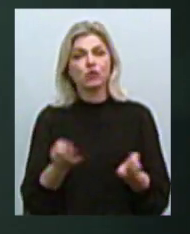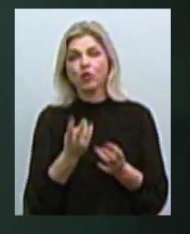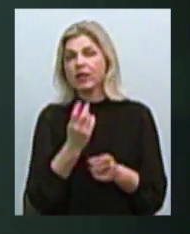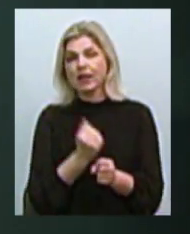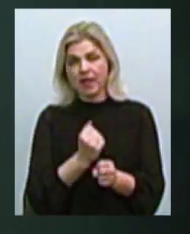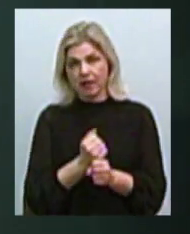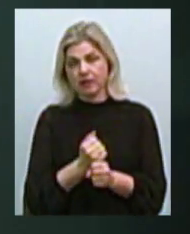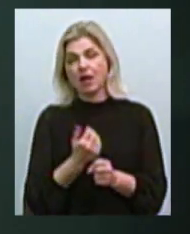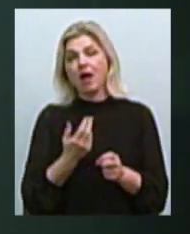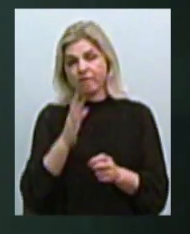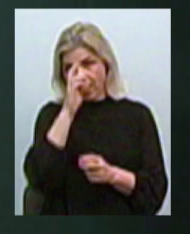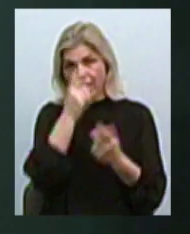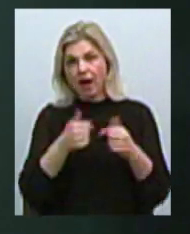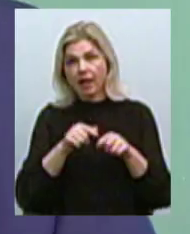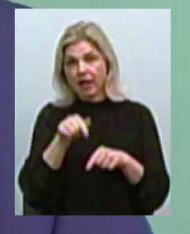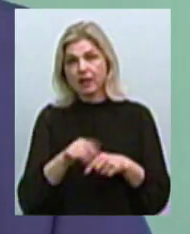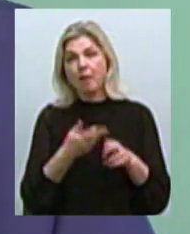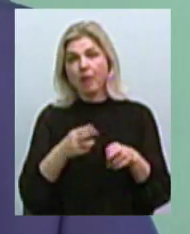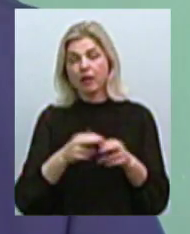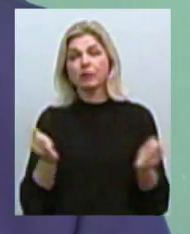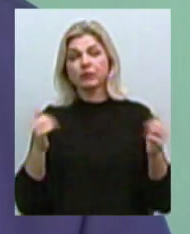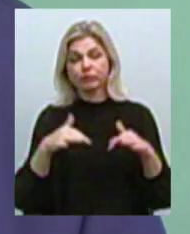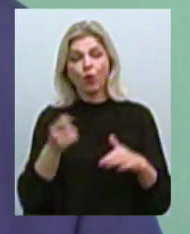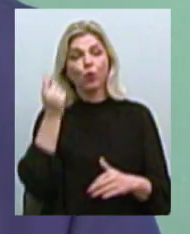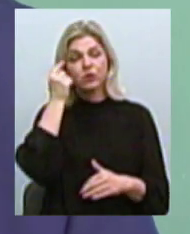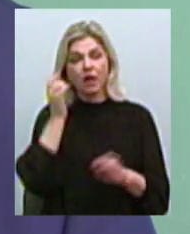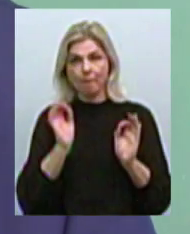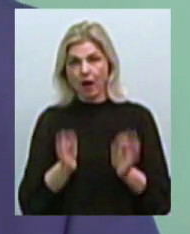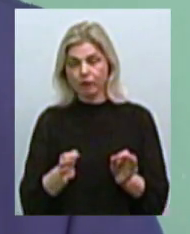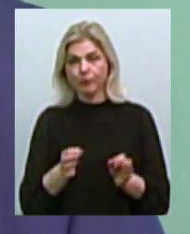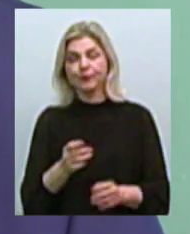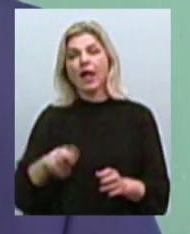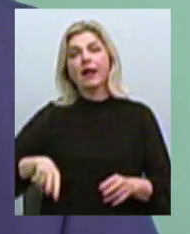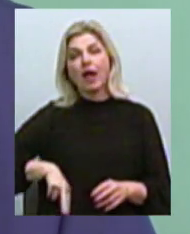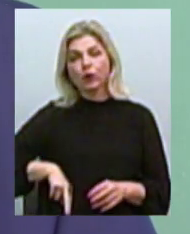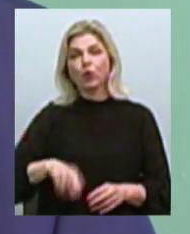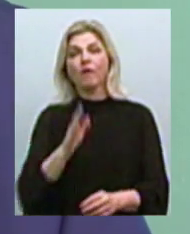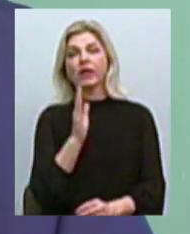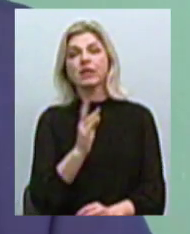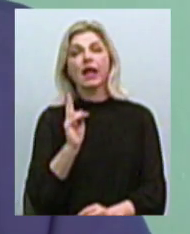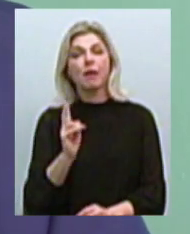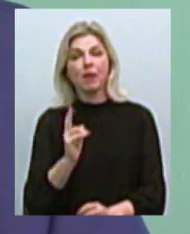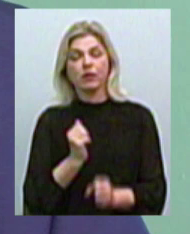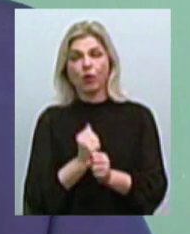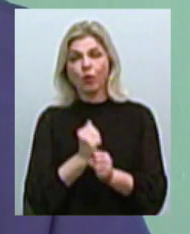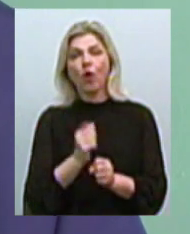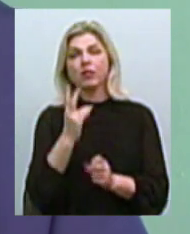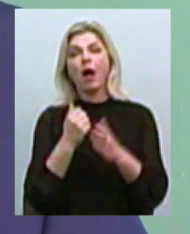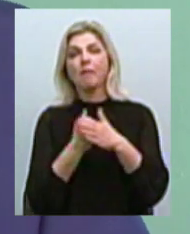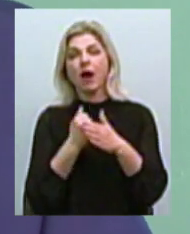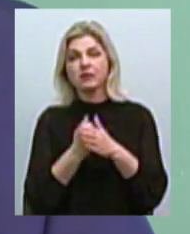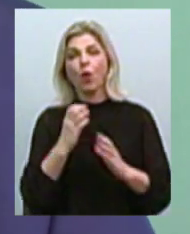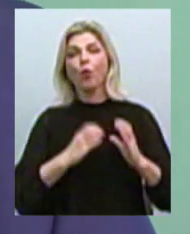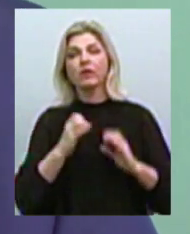ми і зібралися тут, щоб дізнатися правду. Ректор Чорноморського національного університету Леонід Клименко має намір зробити на базі госпіталю